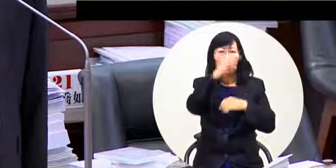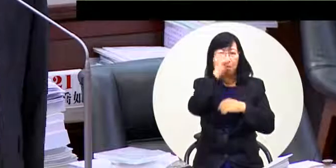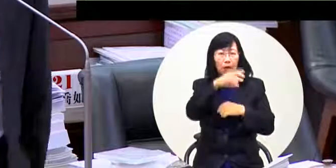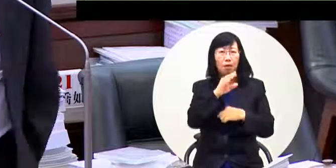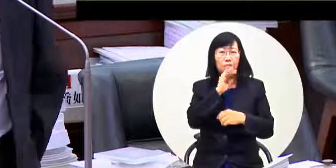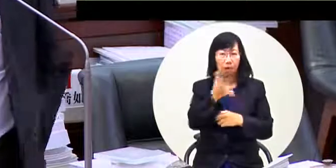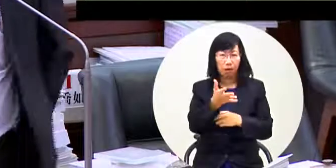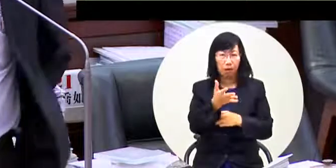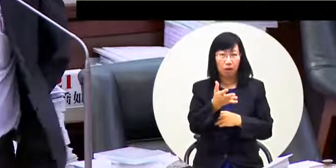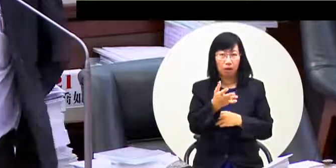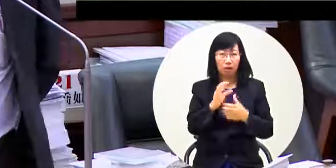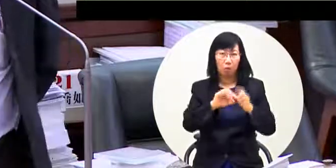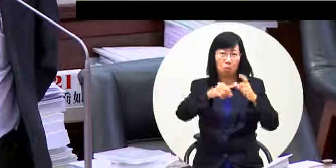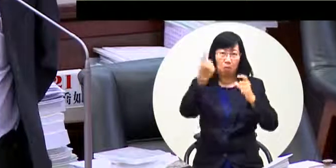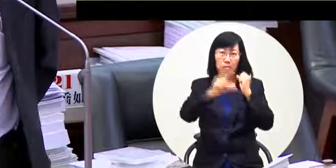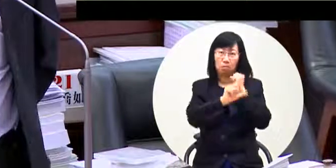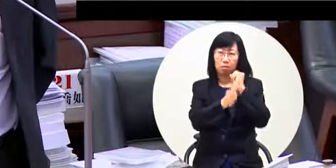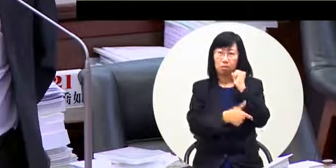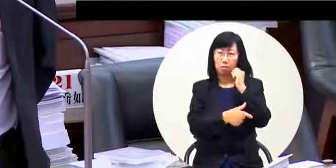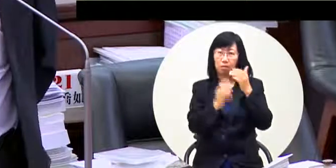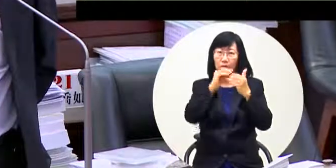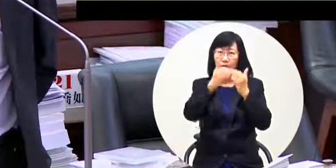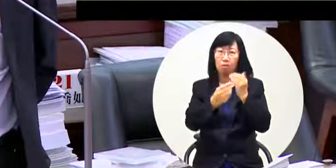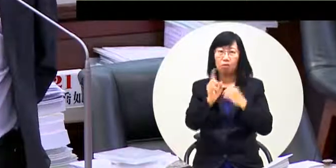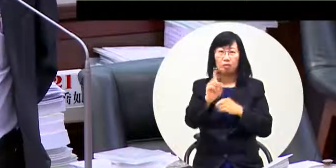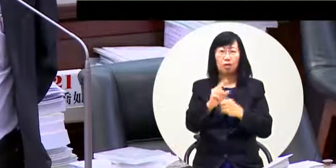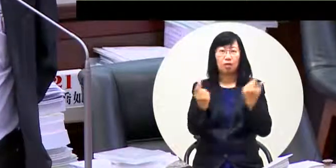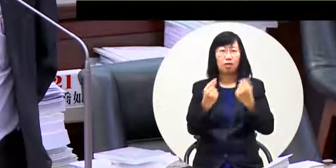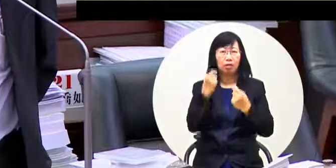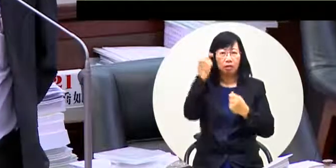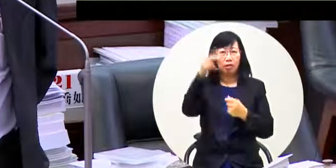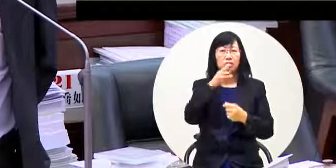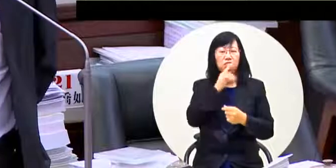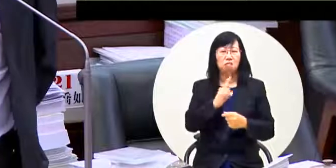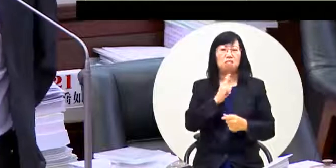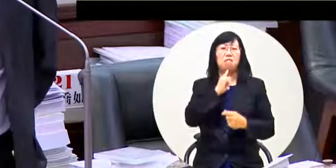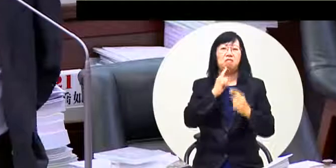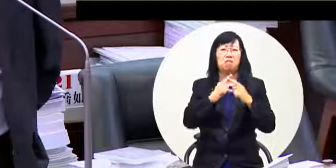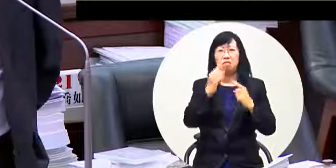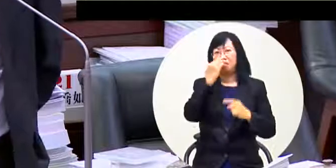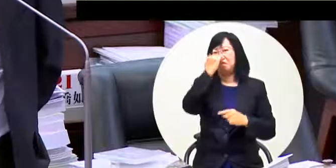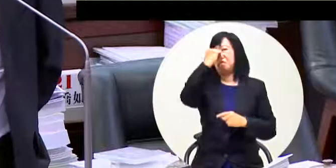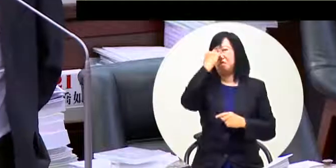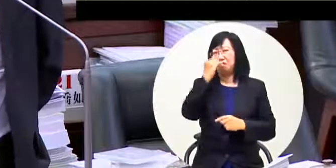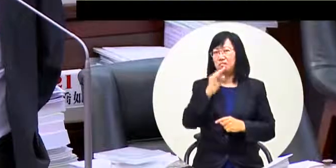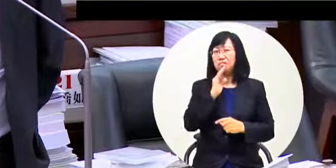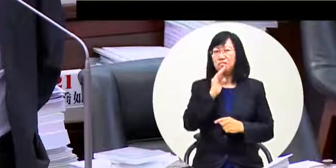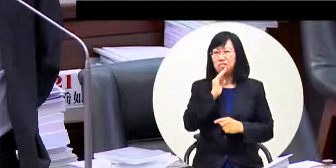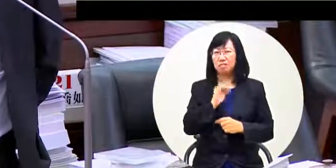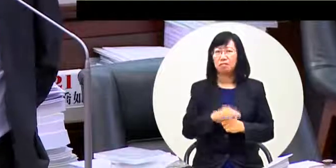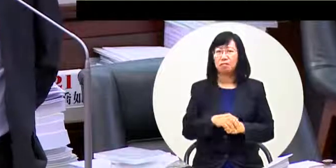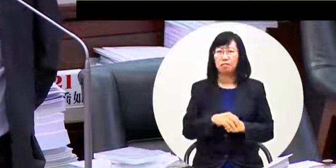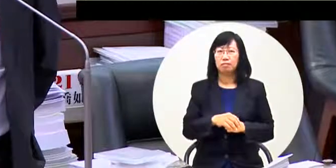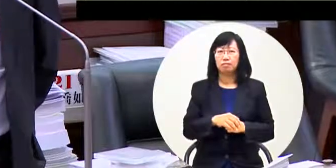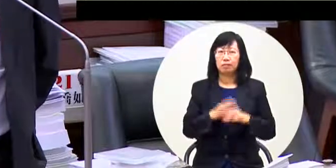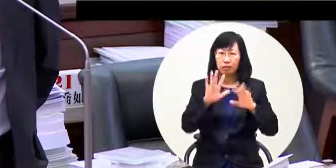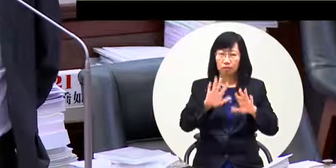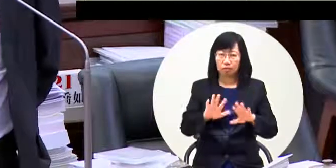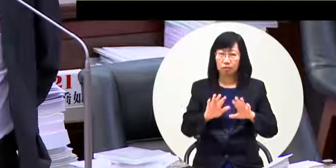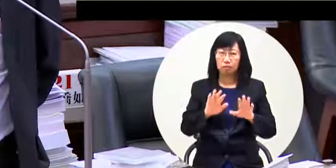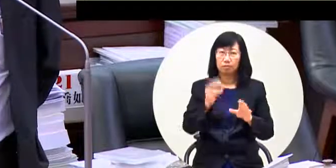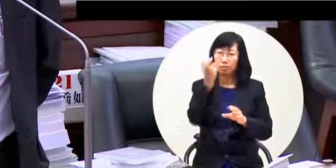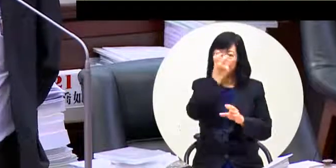真是财富的傲慢，就是不过如此。第二个，我们要检视是水质。高雄真的是环